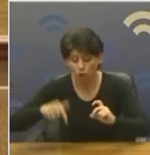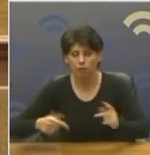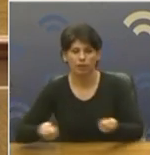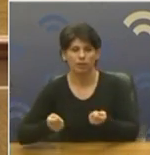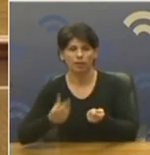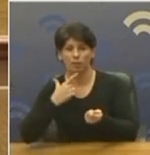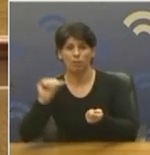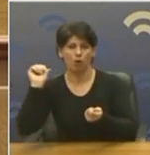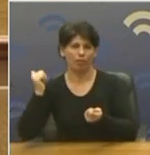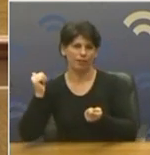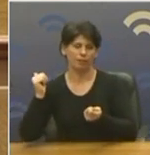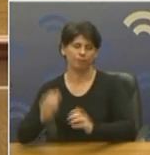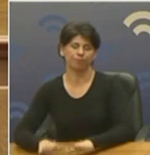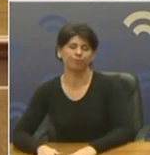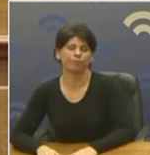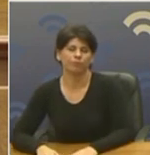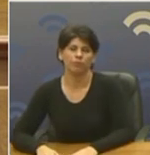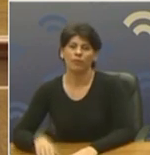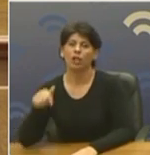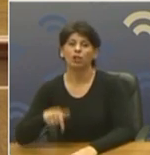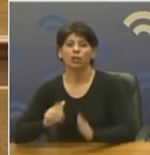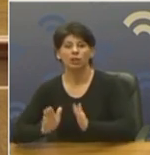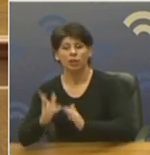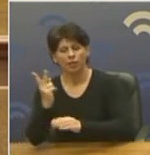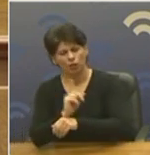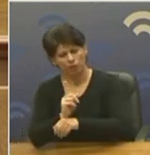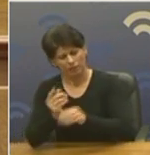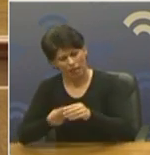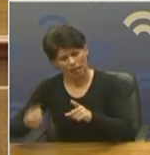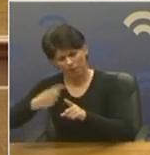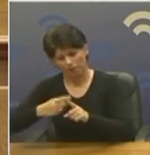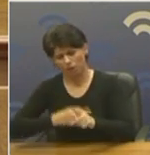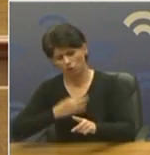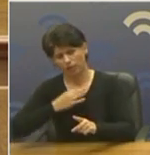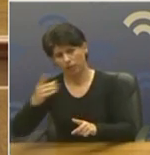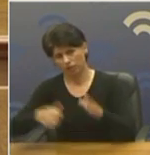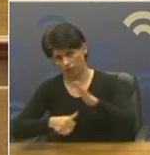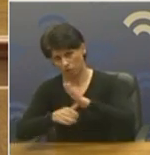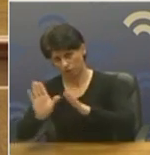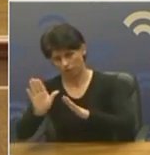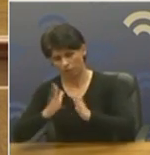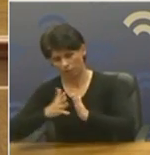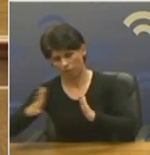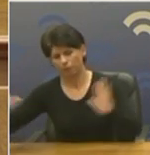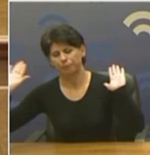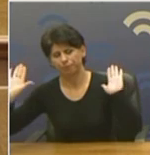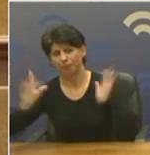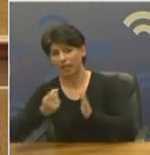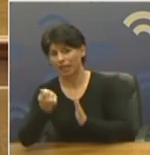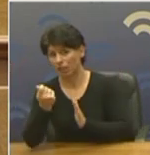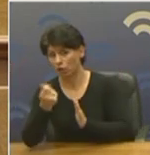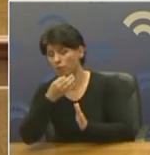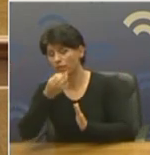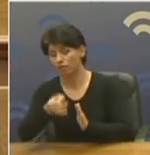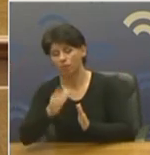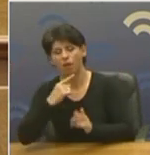να μην πω χθες. Πάμε και δύο λεπτά παραπάνω θα χρειαστώ, κύριε Πρόεδρε. Δεν θα μιλήσω για την οικονομία, θα πω